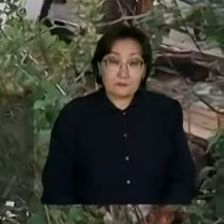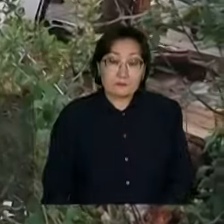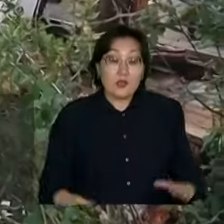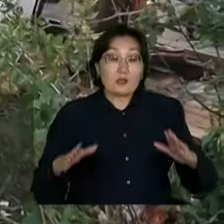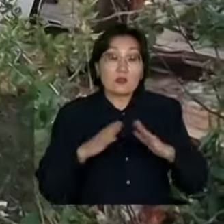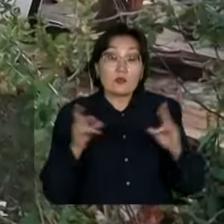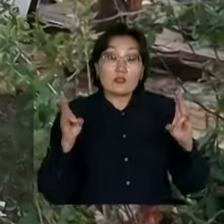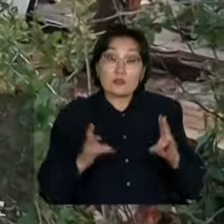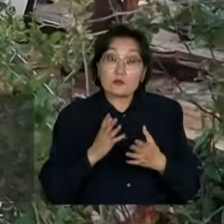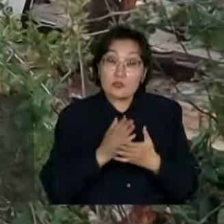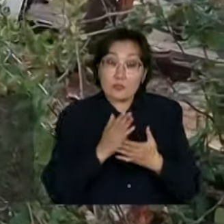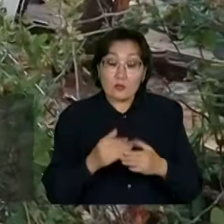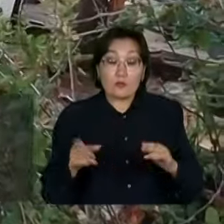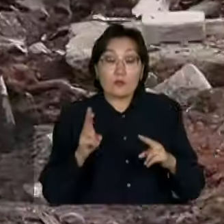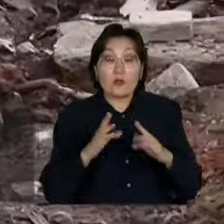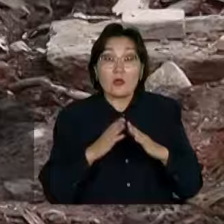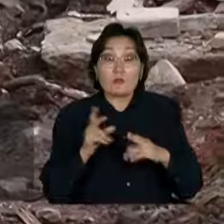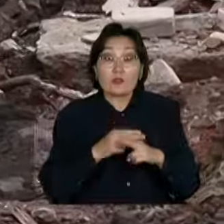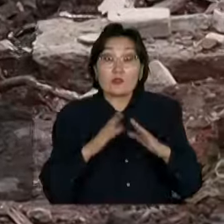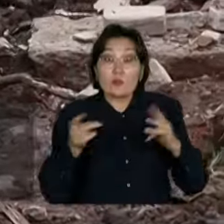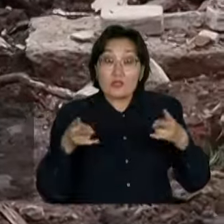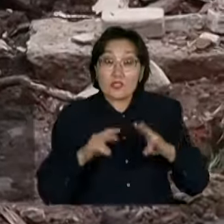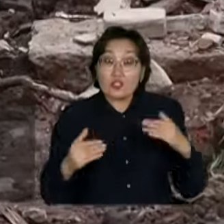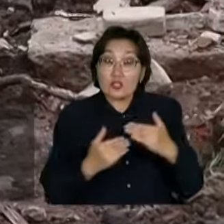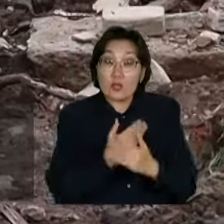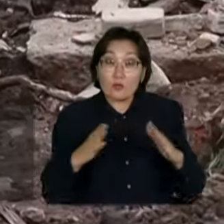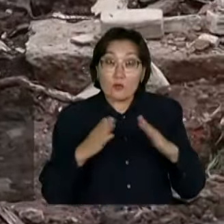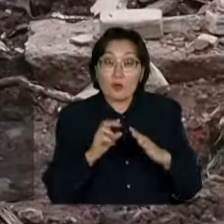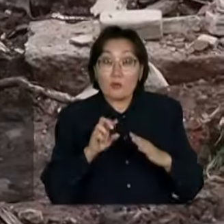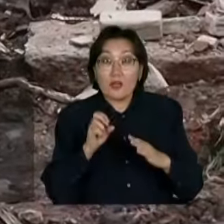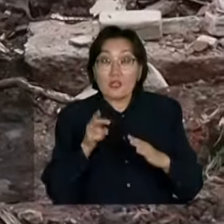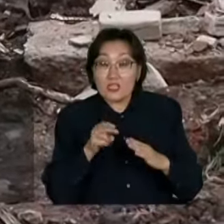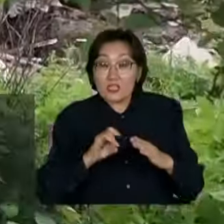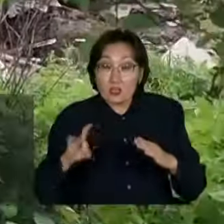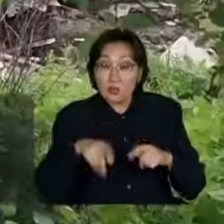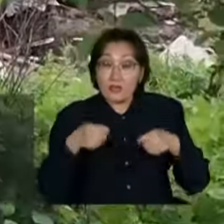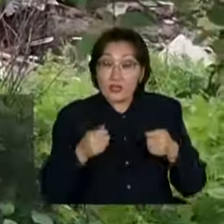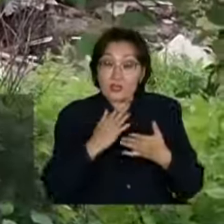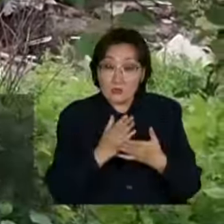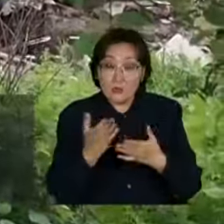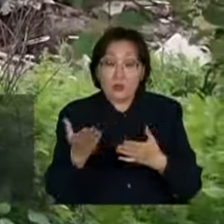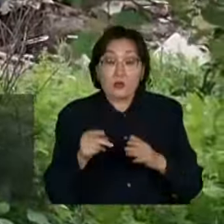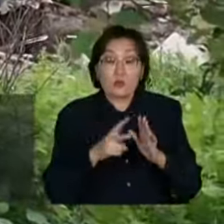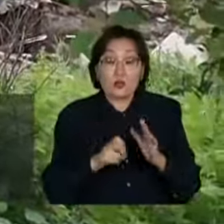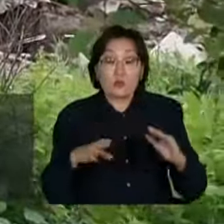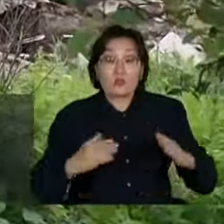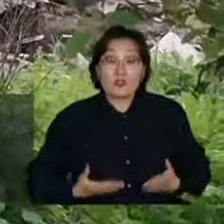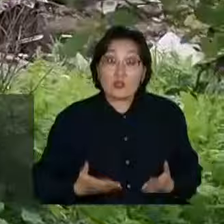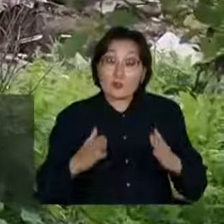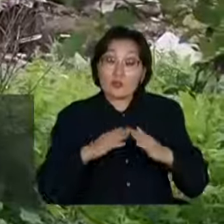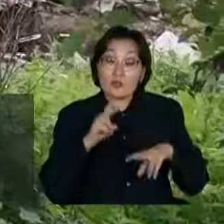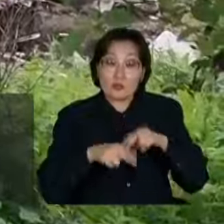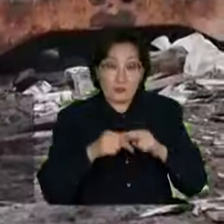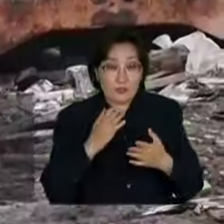Үйлері апатты деп танылып, баспанасынан айырылғандарға жаңа үй Бірлік ықшам ауданынан беріліп жатыр. Онда 700 тұрғын үй салу